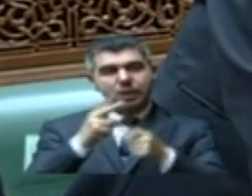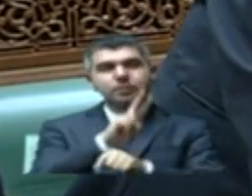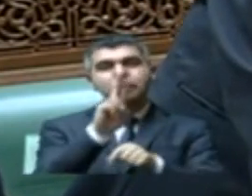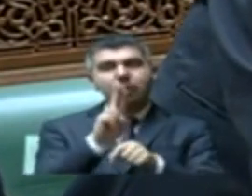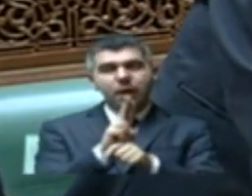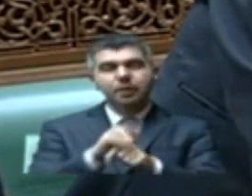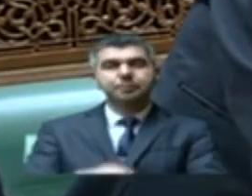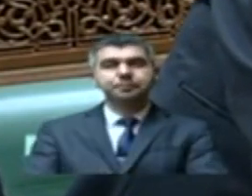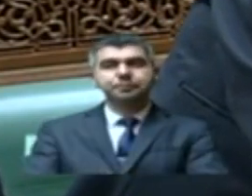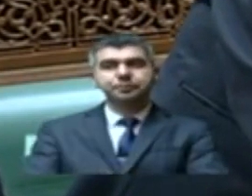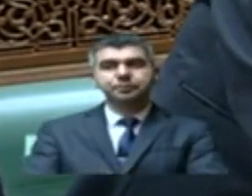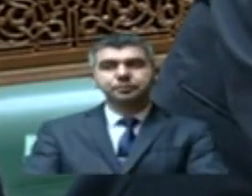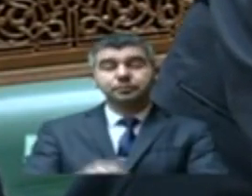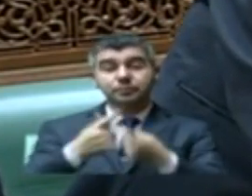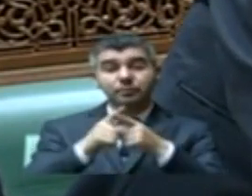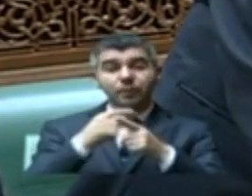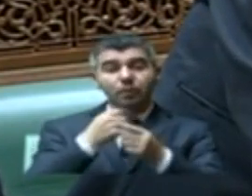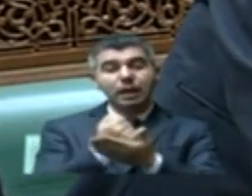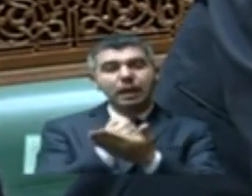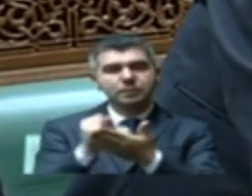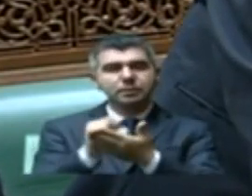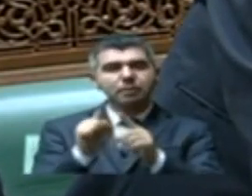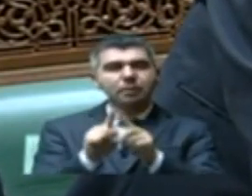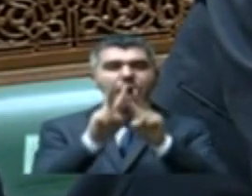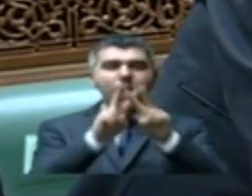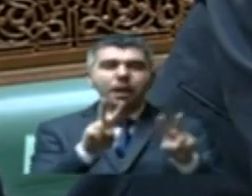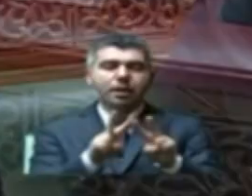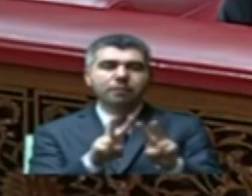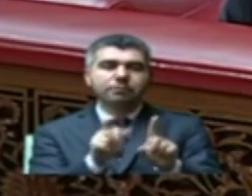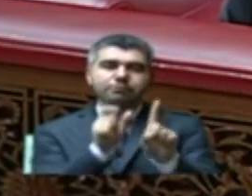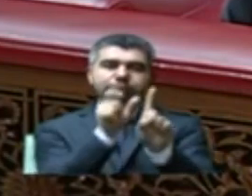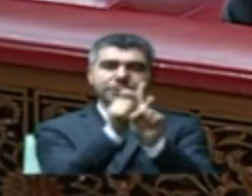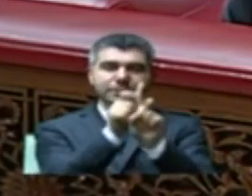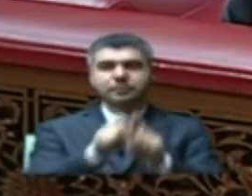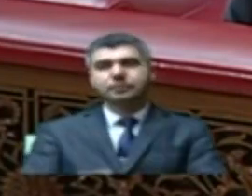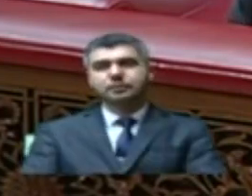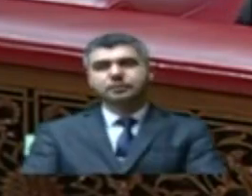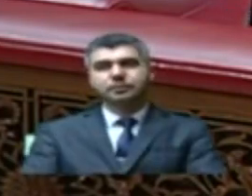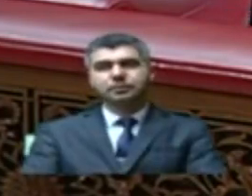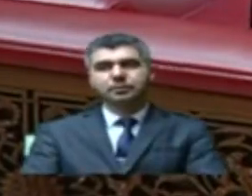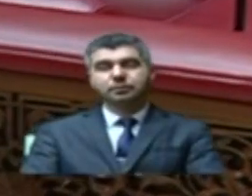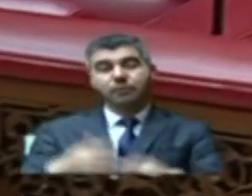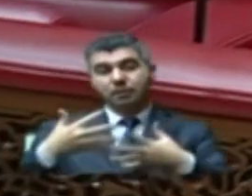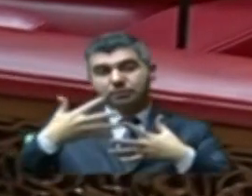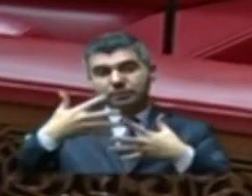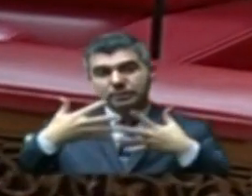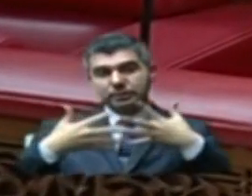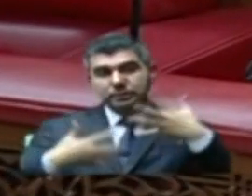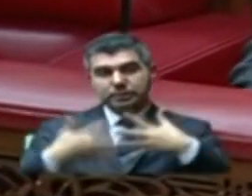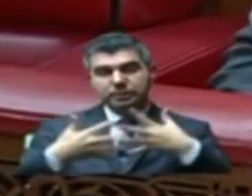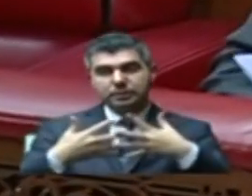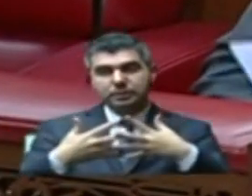هو فيما يخص إلغاء مذكرات البحث. عندنا لائحة لمجموعة من